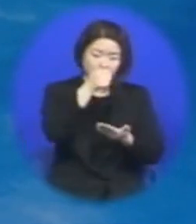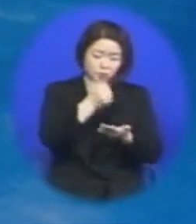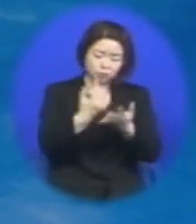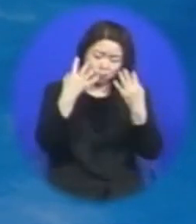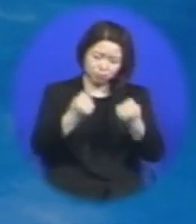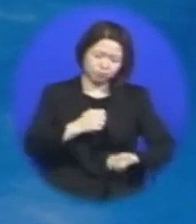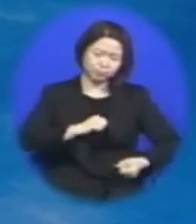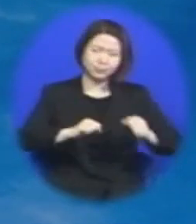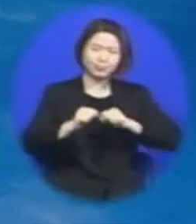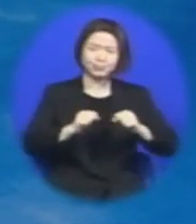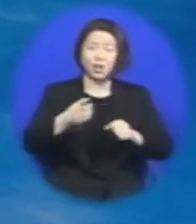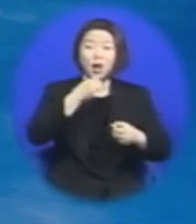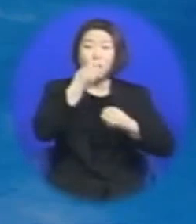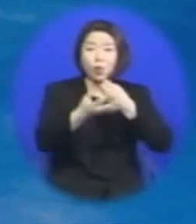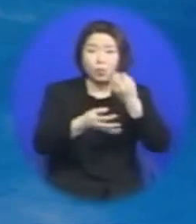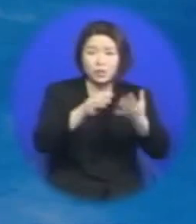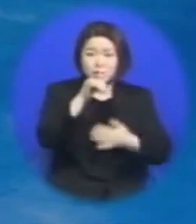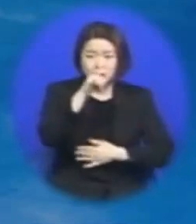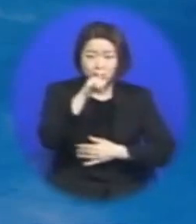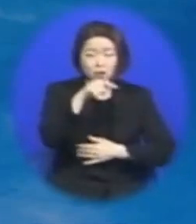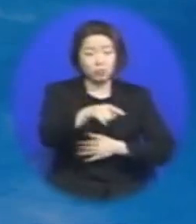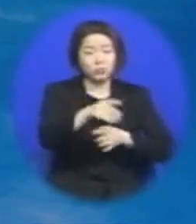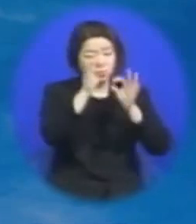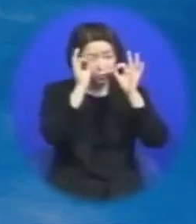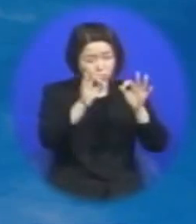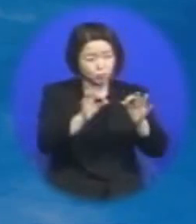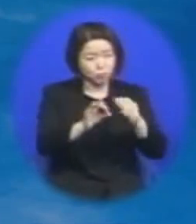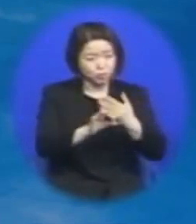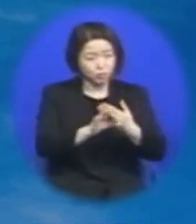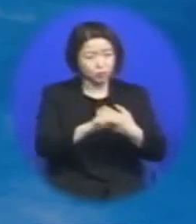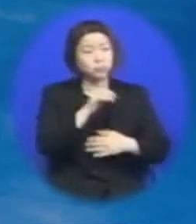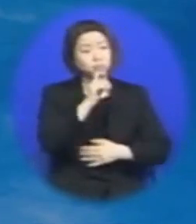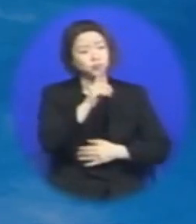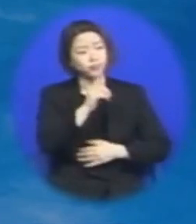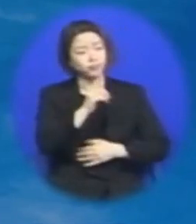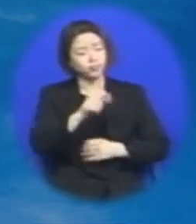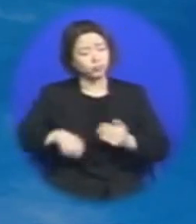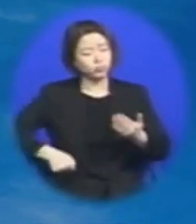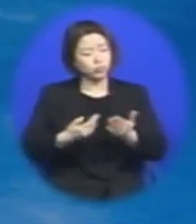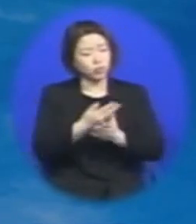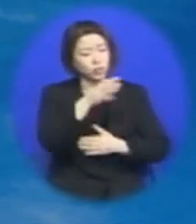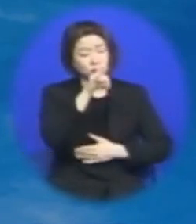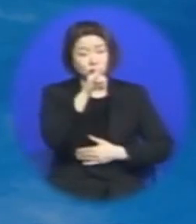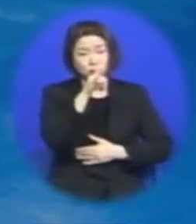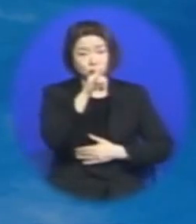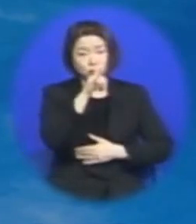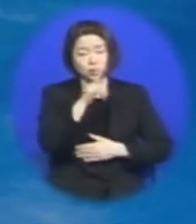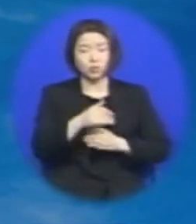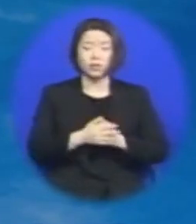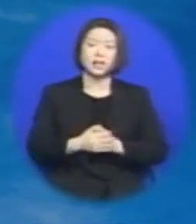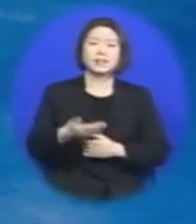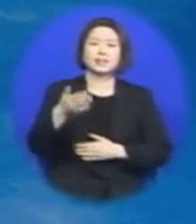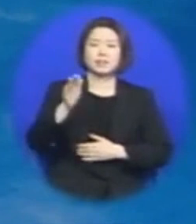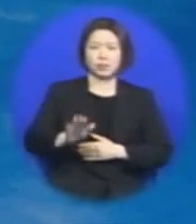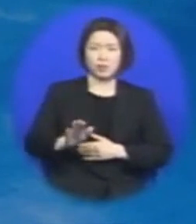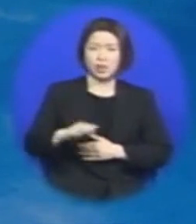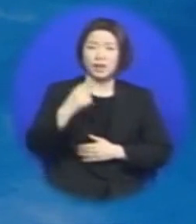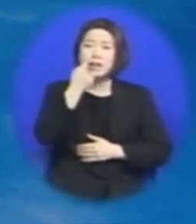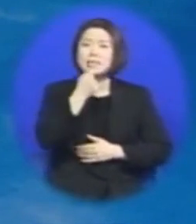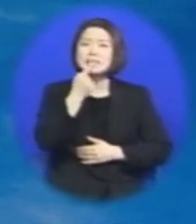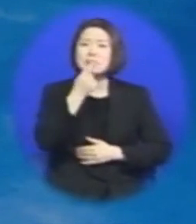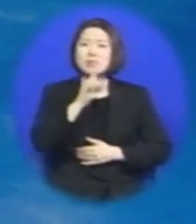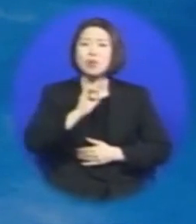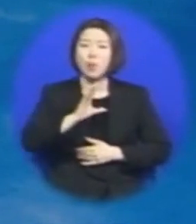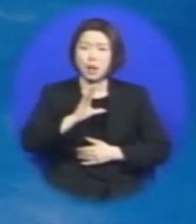그니까 고백을 합니다 그걸 보면 말로는 회개한 거 같아요 그런데 입으로만